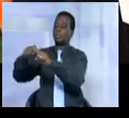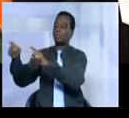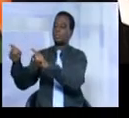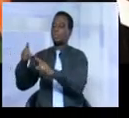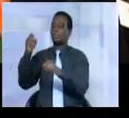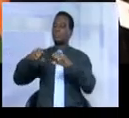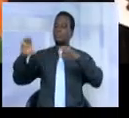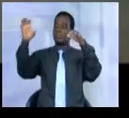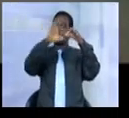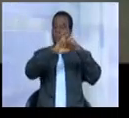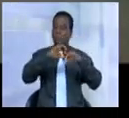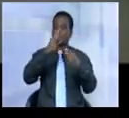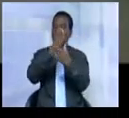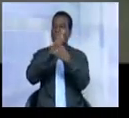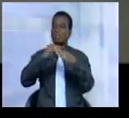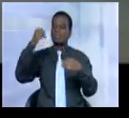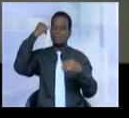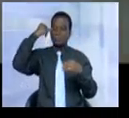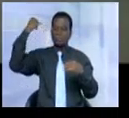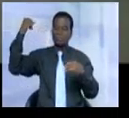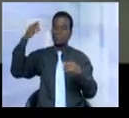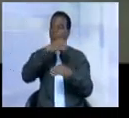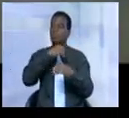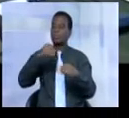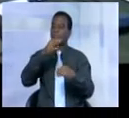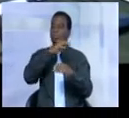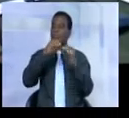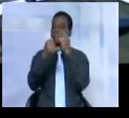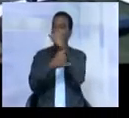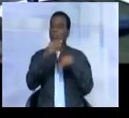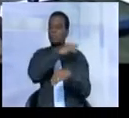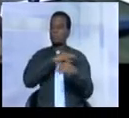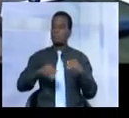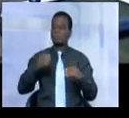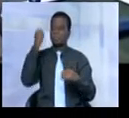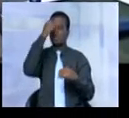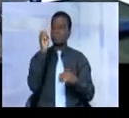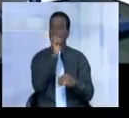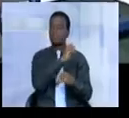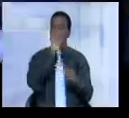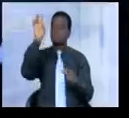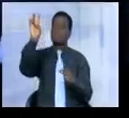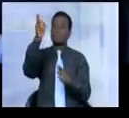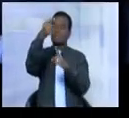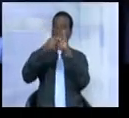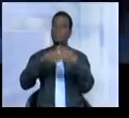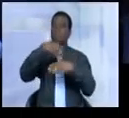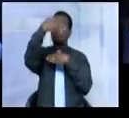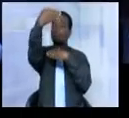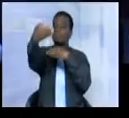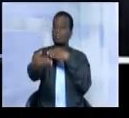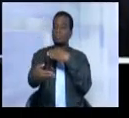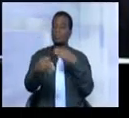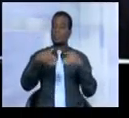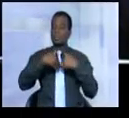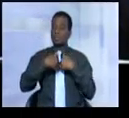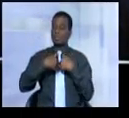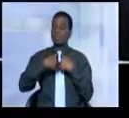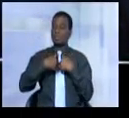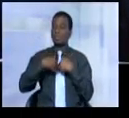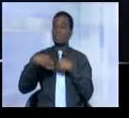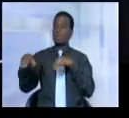de la coopération entre le Japon et les pays membres de la CEDEAO, 7 mois après la déclaration de Yokohama